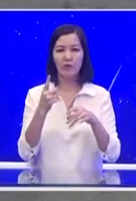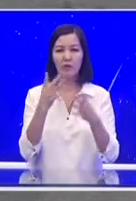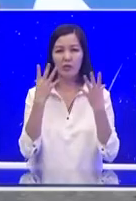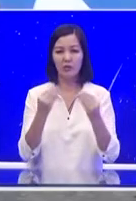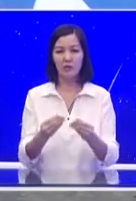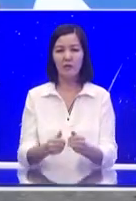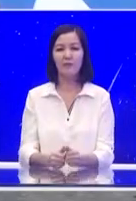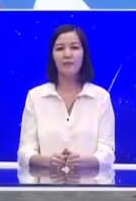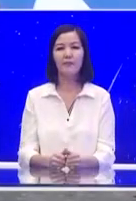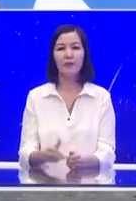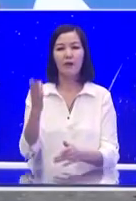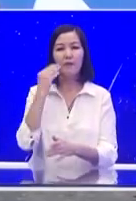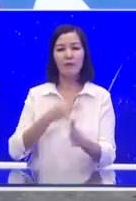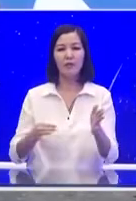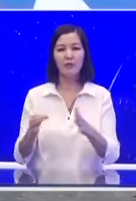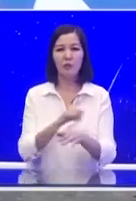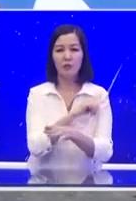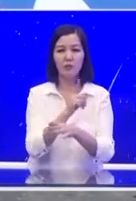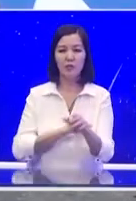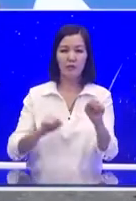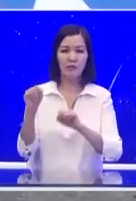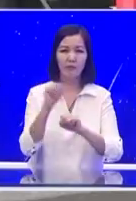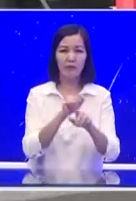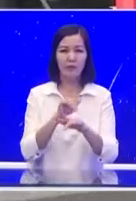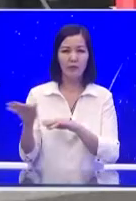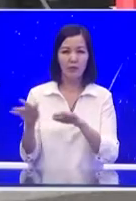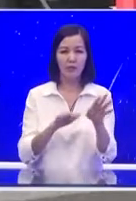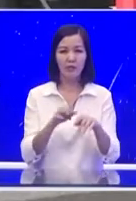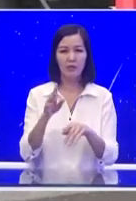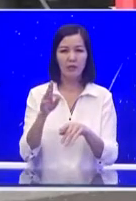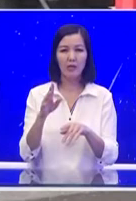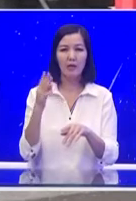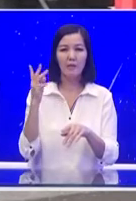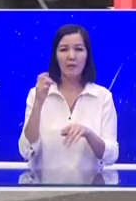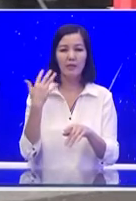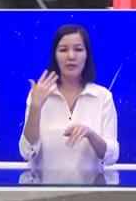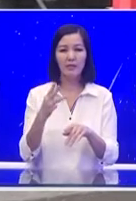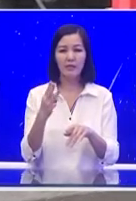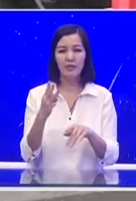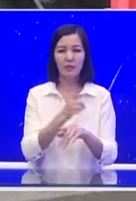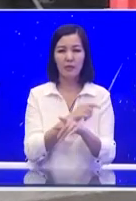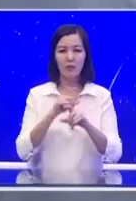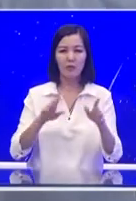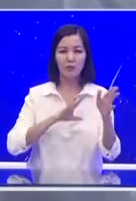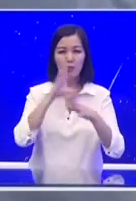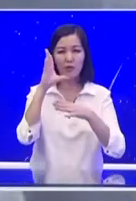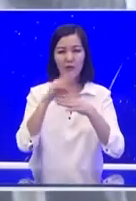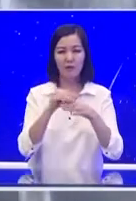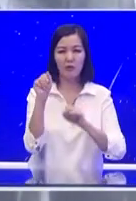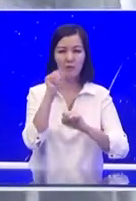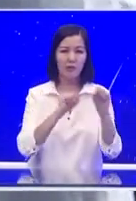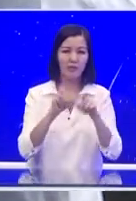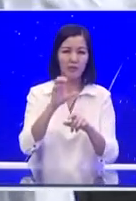ежедневно. В Алматинской области усилены антивирусные меры. На 53 санитарных постах круглосуточно несут вахту сотрудники